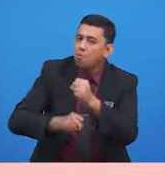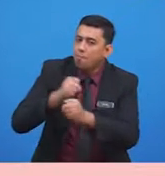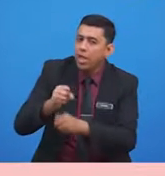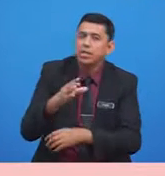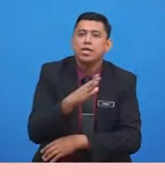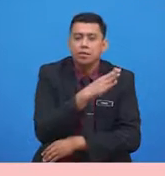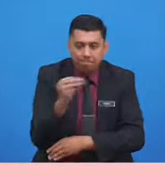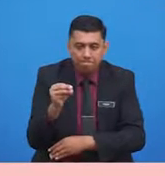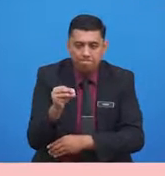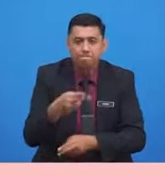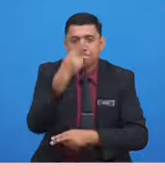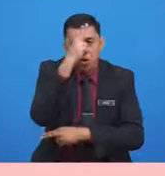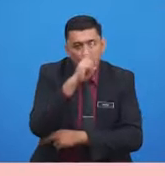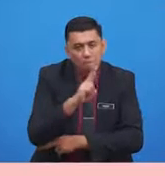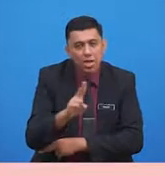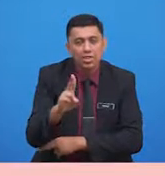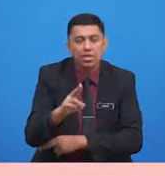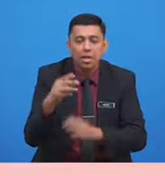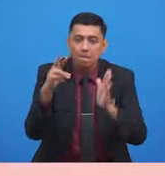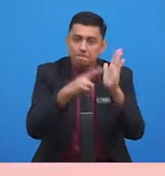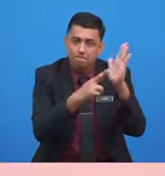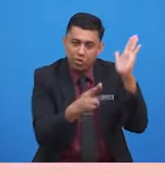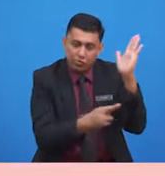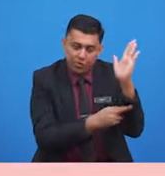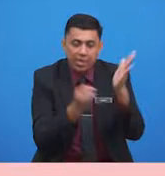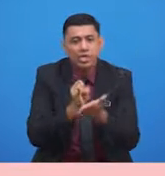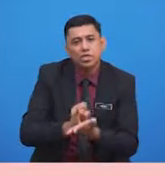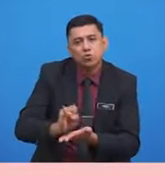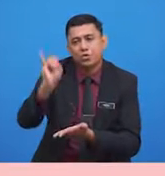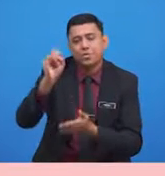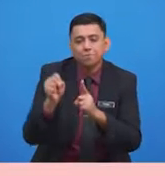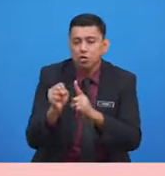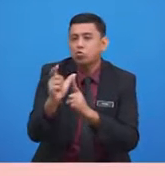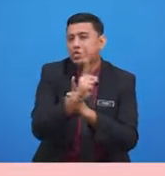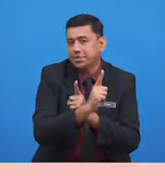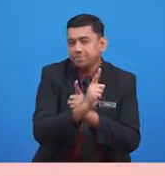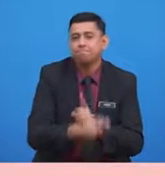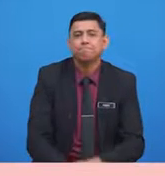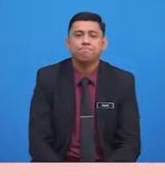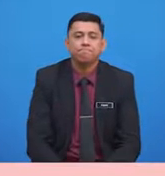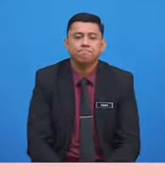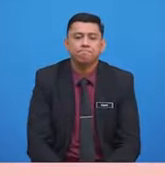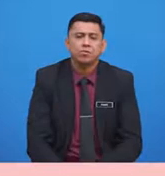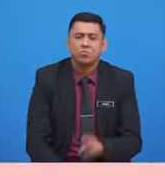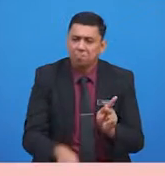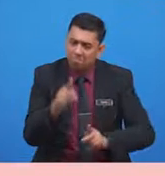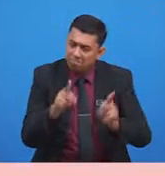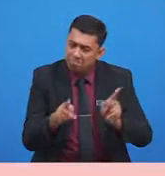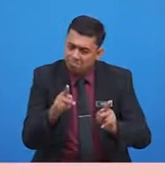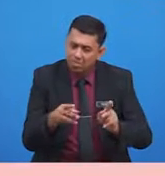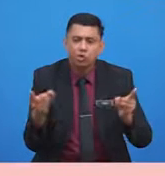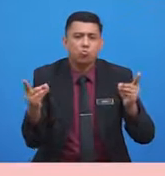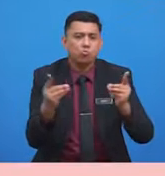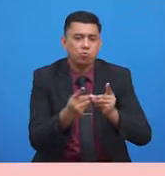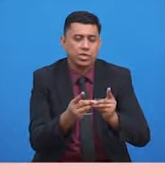dan menghormati peraturan institusi sosial. Kalau murid-murid